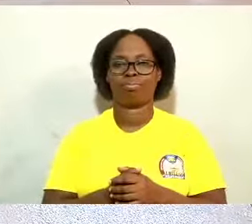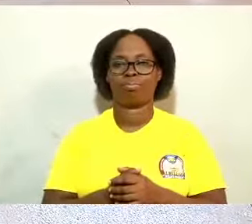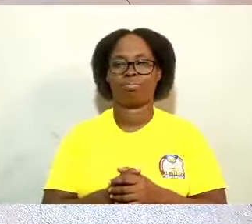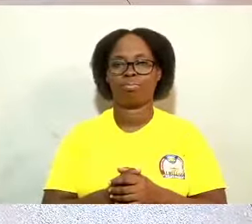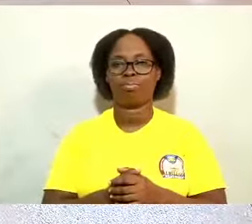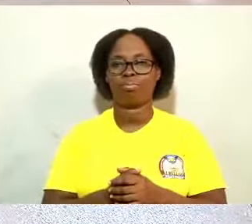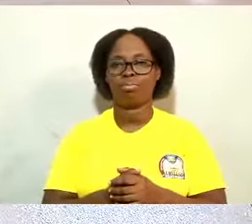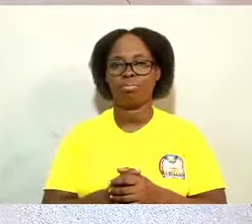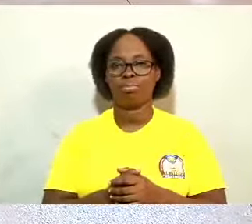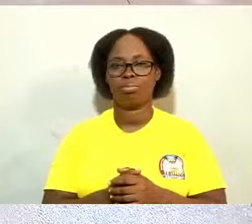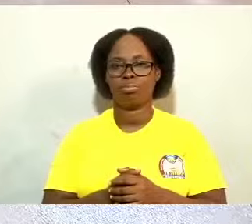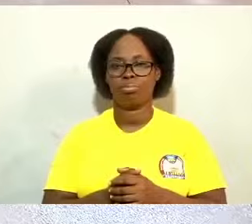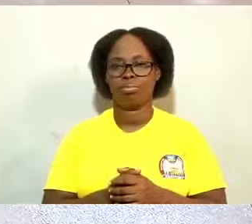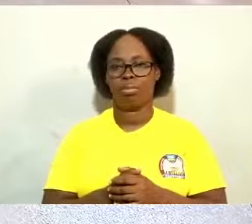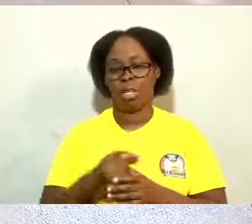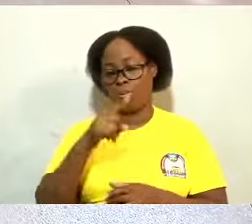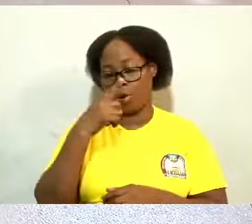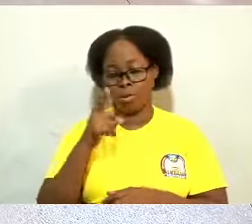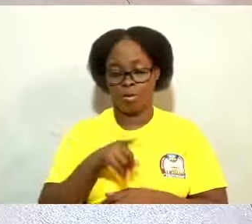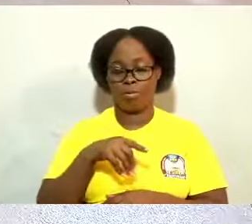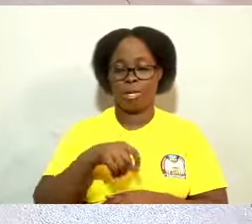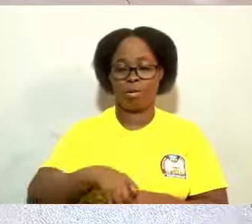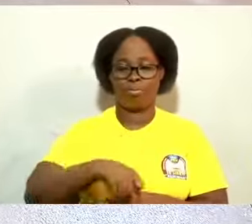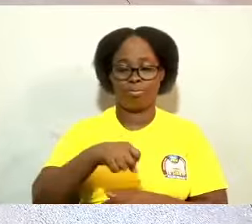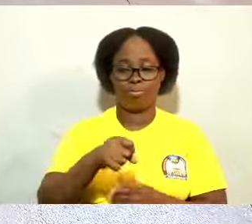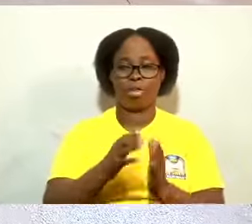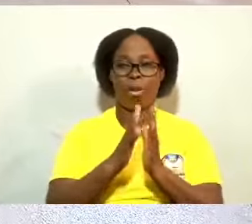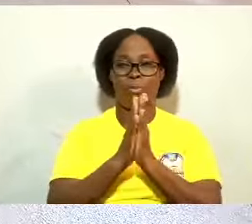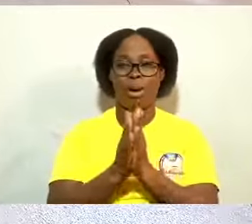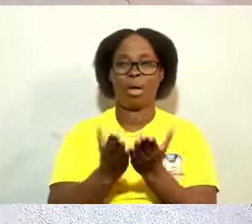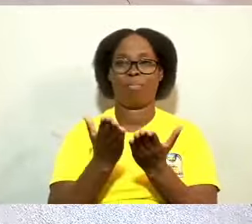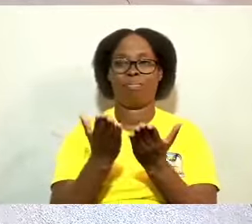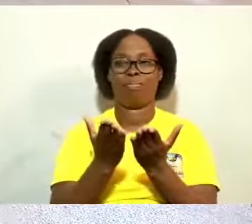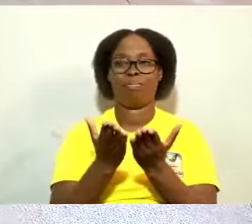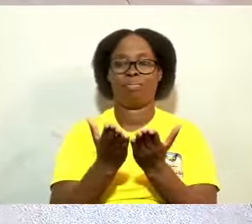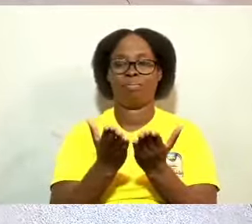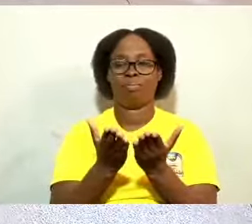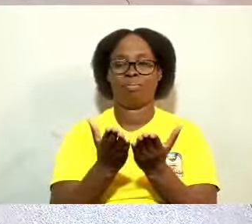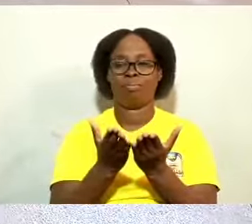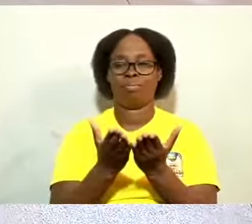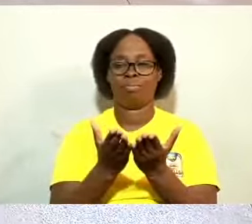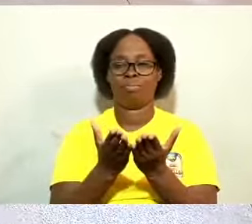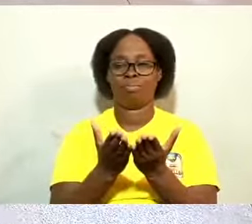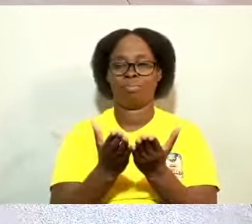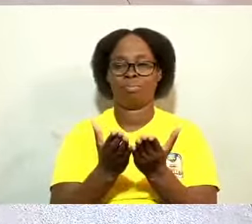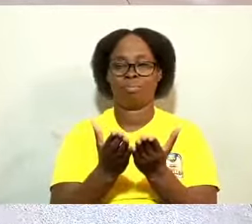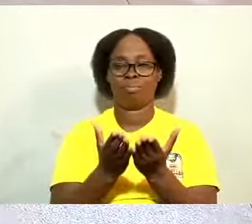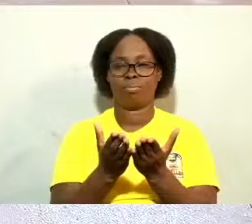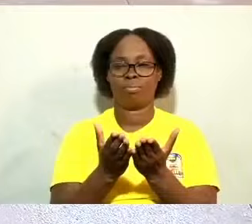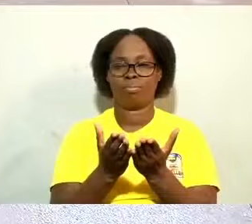kwa ajili ya boksi hili ambalo